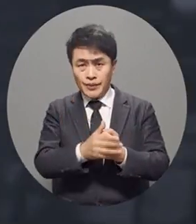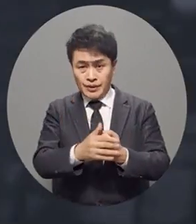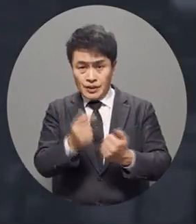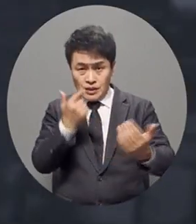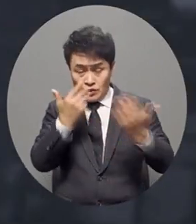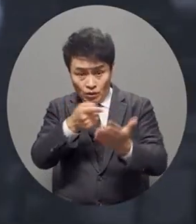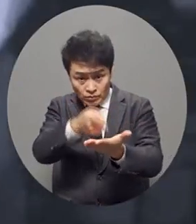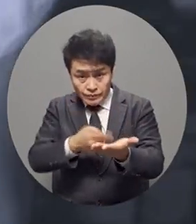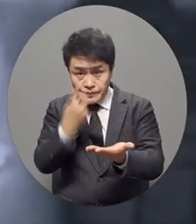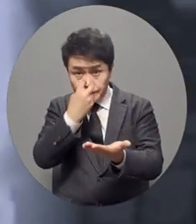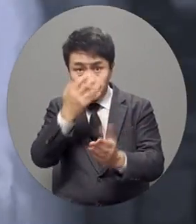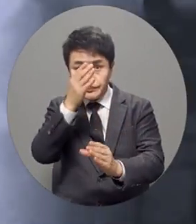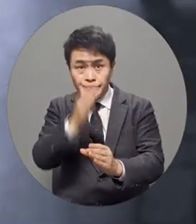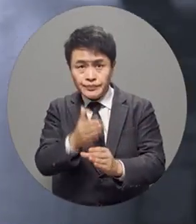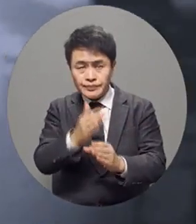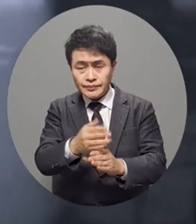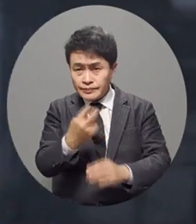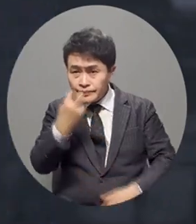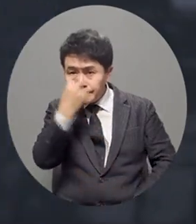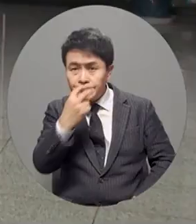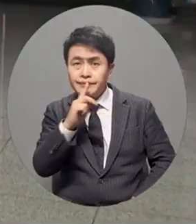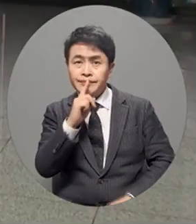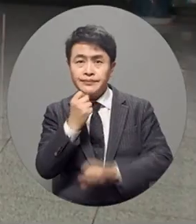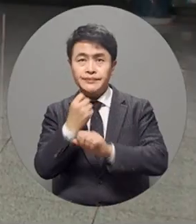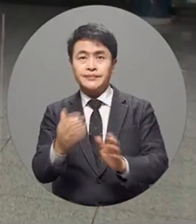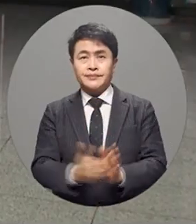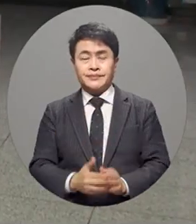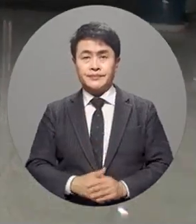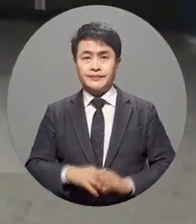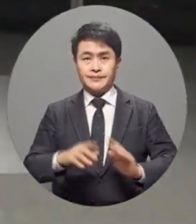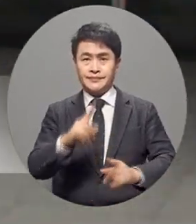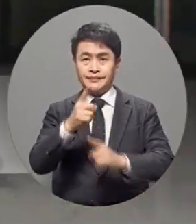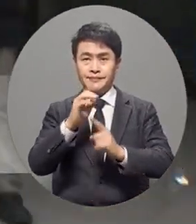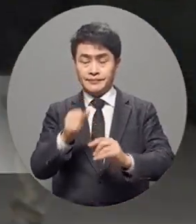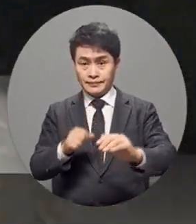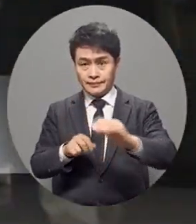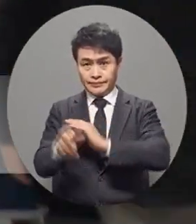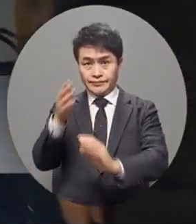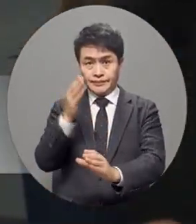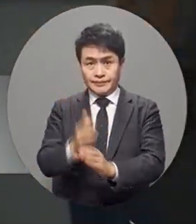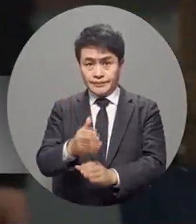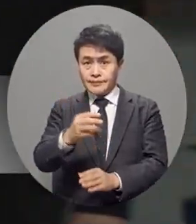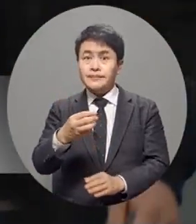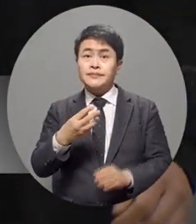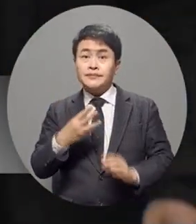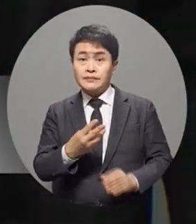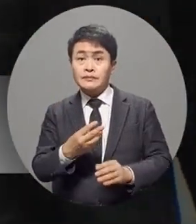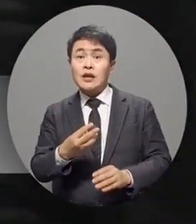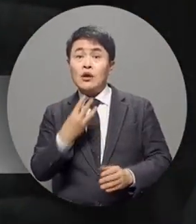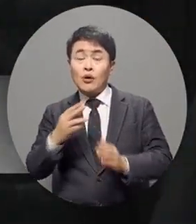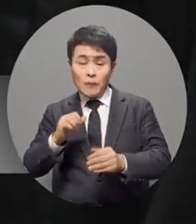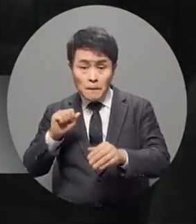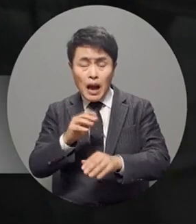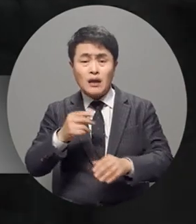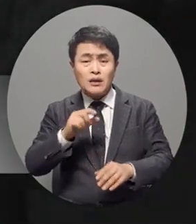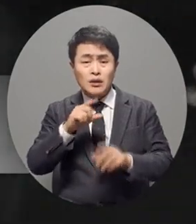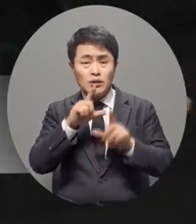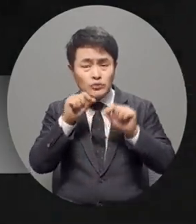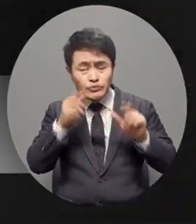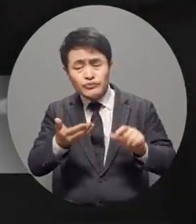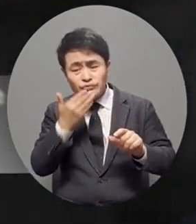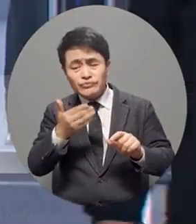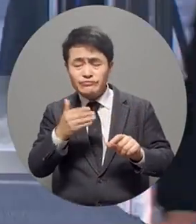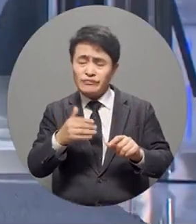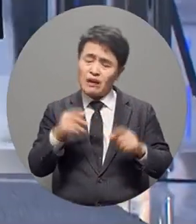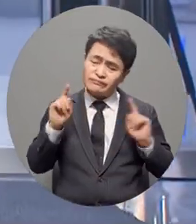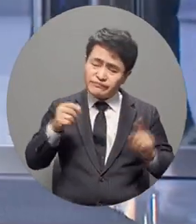부검 결과를 토대로 판단하겠다고 밝혔습니다. 또 이 씨는 도주하는 동안 경기 파주시의 한 음식점에서 무전 취식한 것을